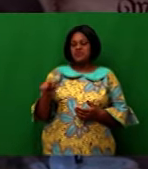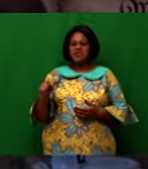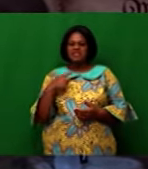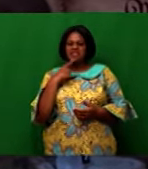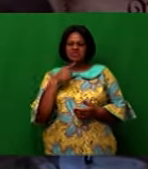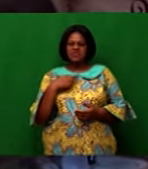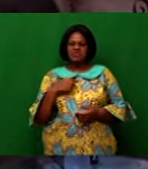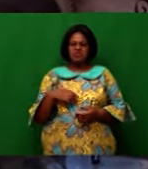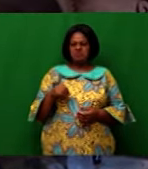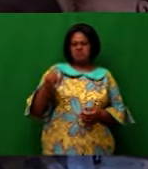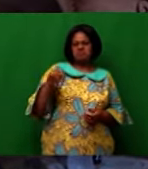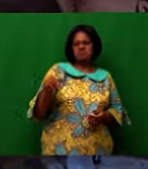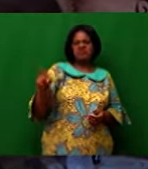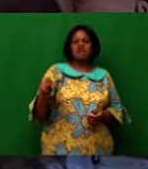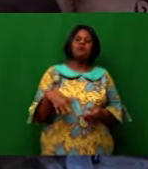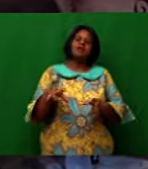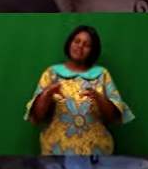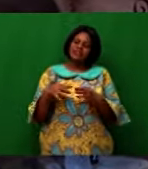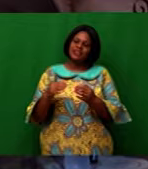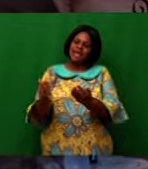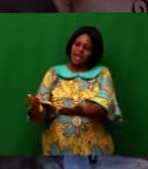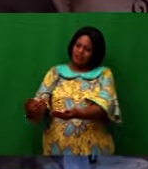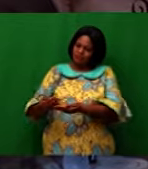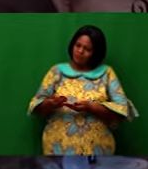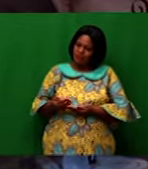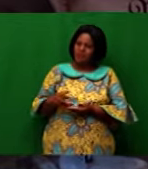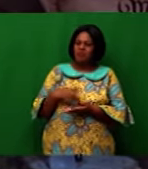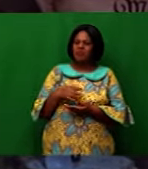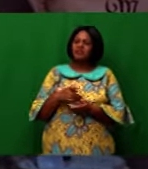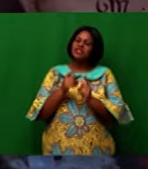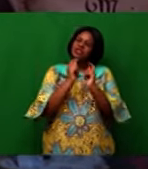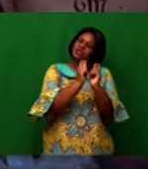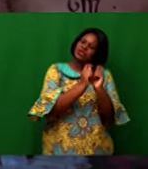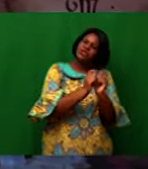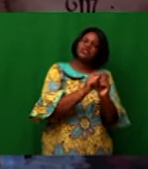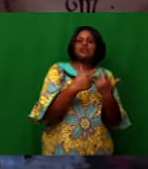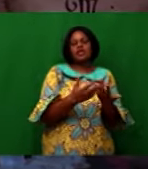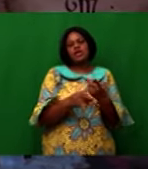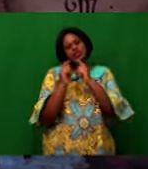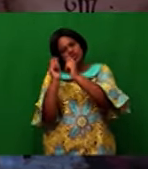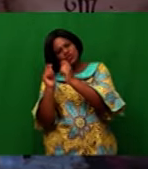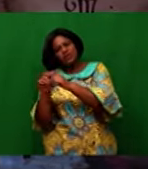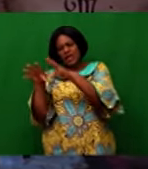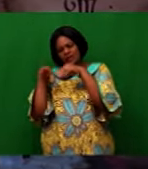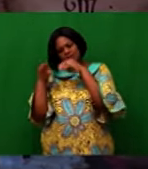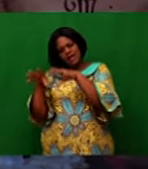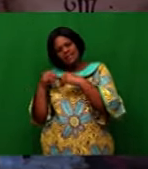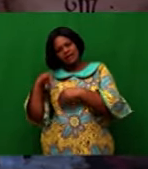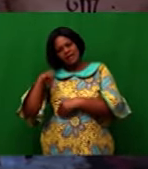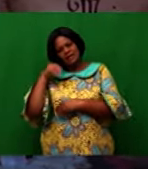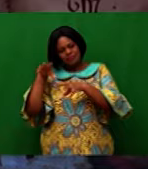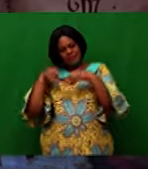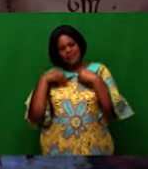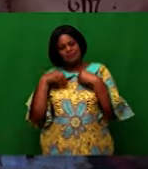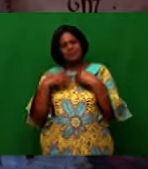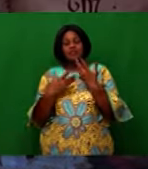takupesvai gashirai nyaya gashirai dzidziso isiri kuti chipari chinozikanwa nechipari